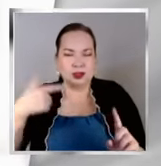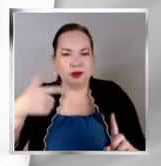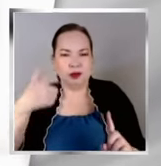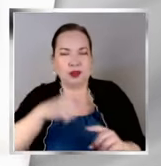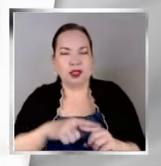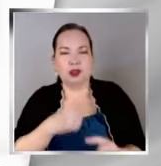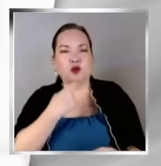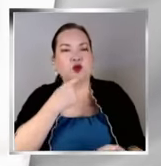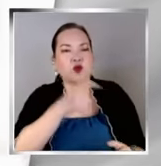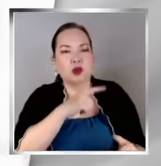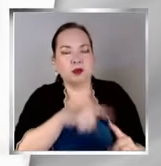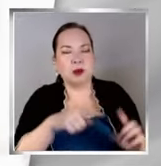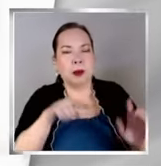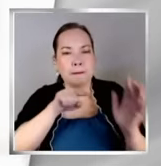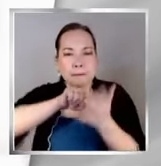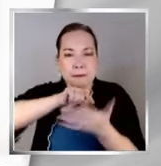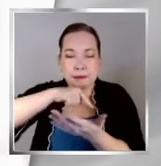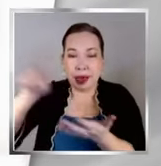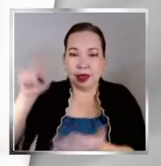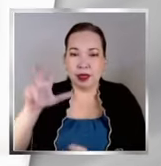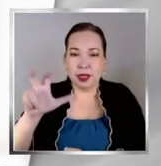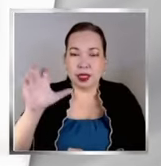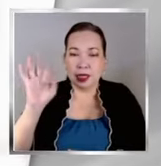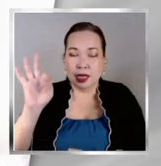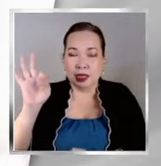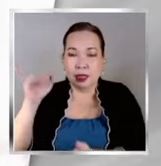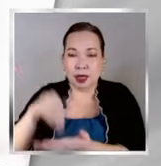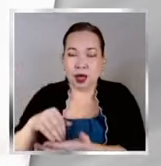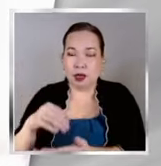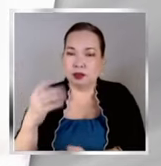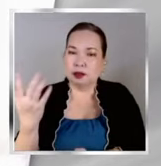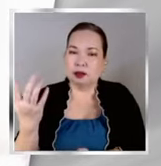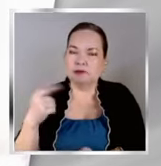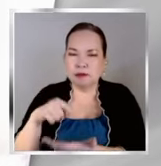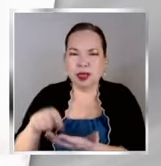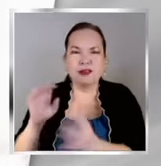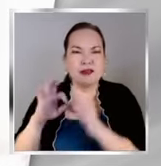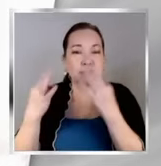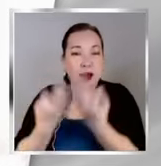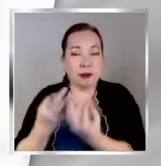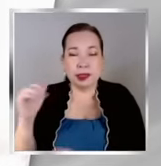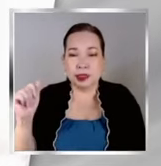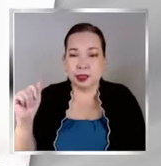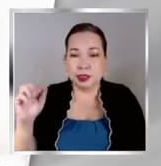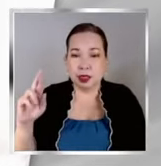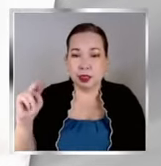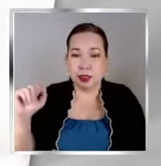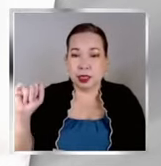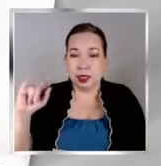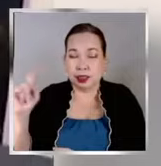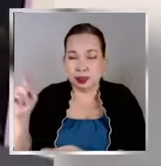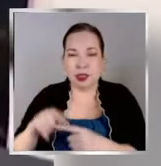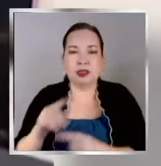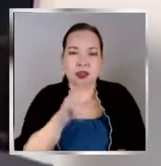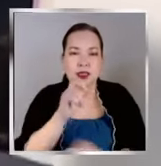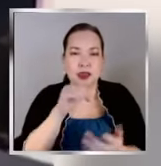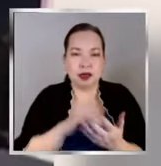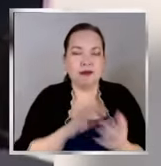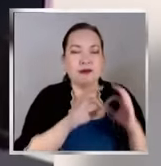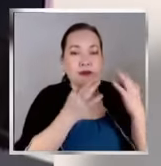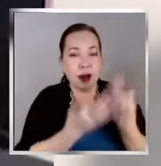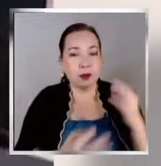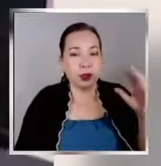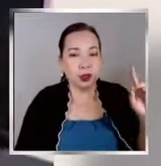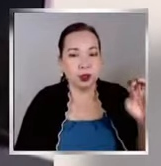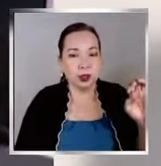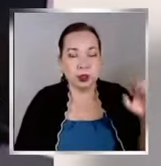390,000 pesos na danyo sa pamilya ni Arnaiz at 300,000 pesos naman sa pamilya ni De Guzman. Hindi rin siya